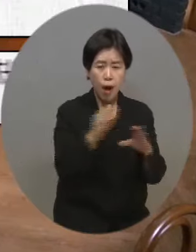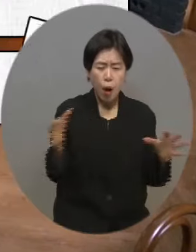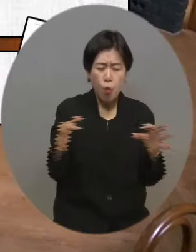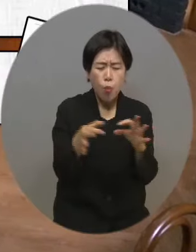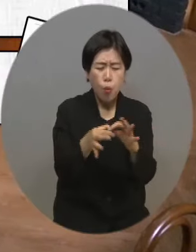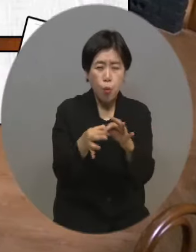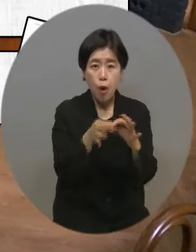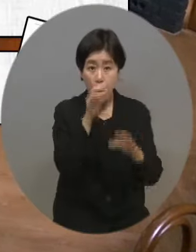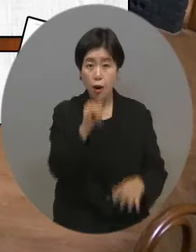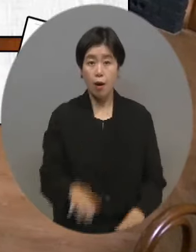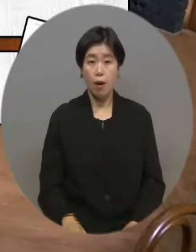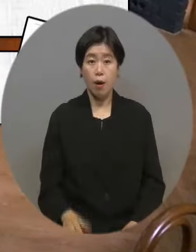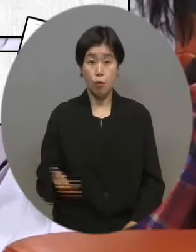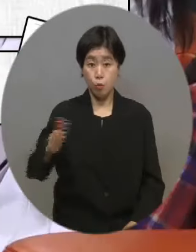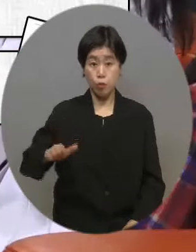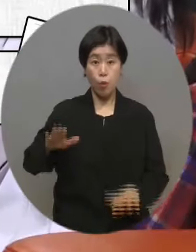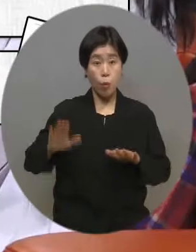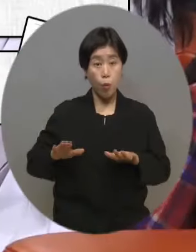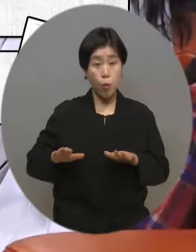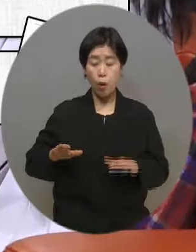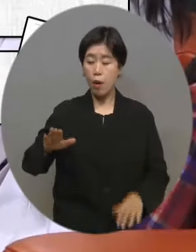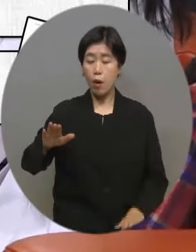나라였는데 한국과 수교를 맺었어요. 네.